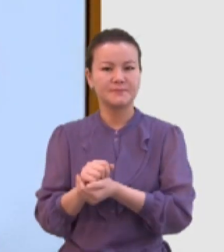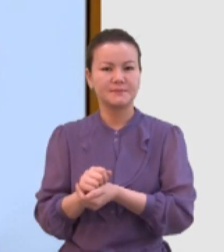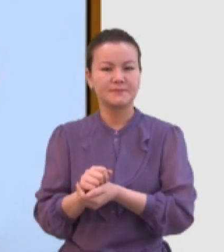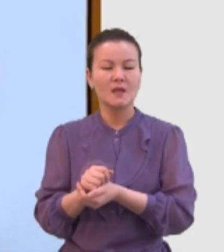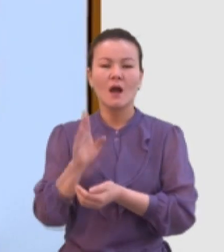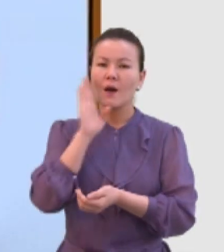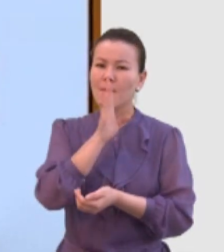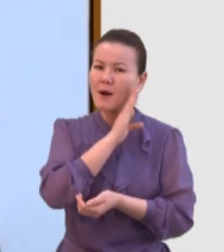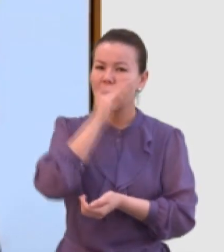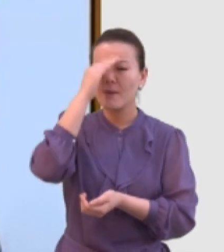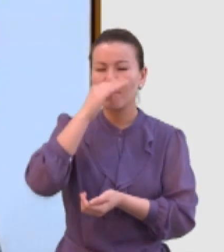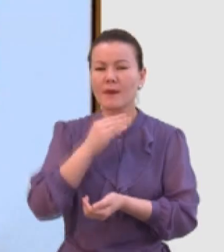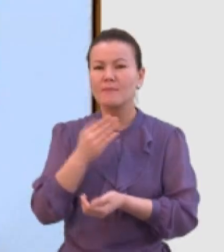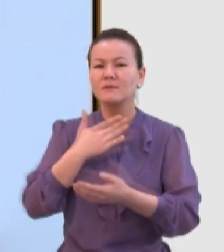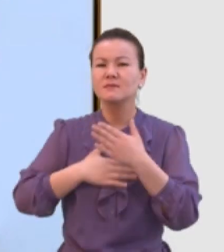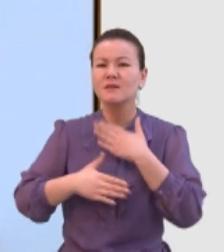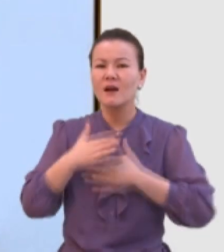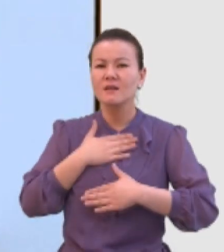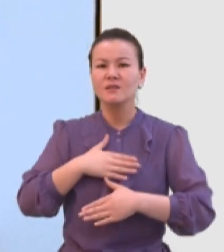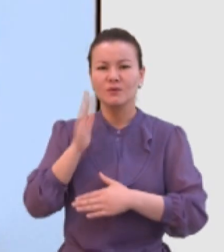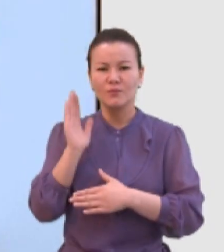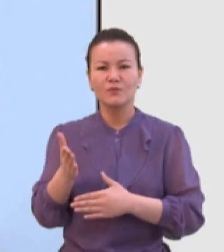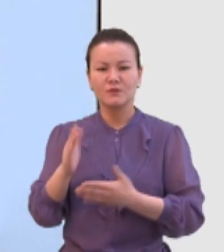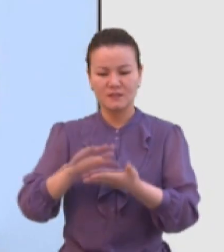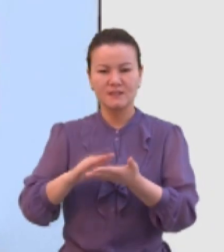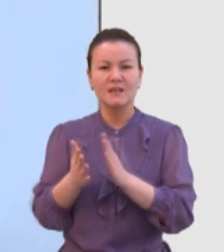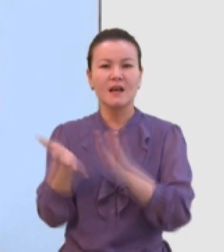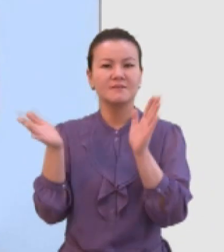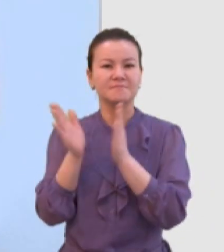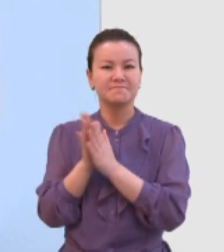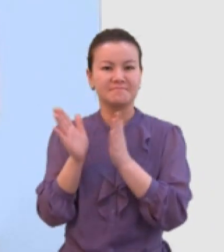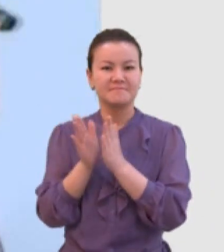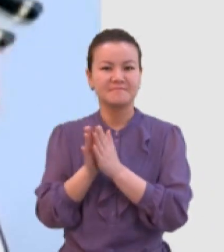айтып коюңузчу деп өтүнүп жатат.